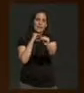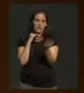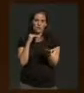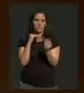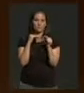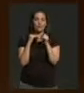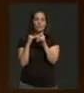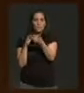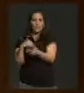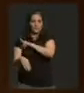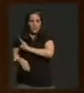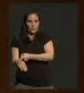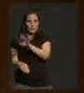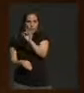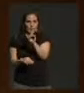ekonomiko bat.